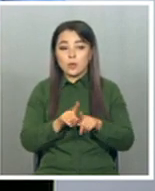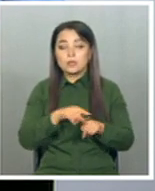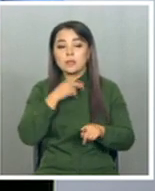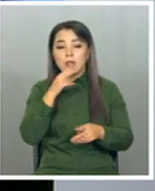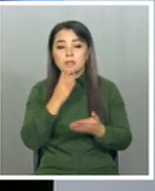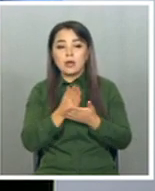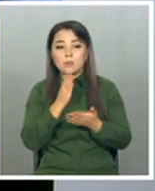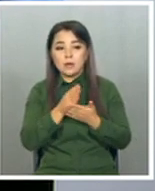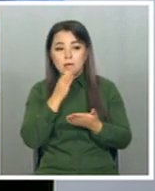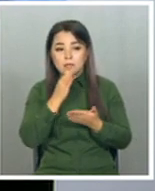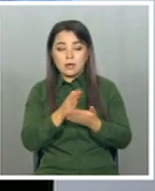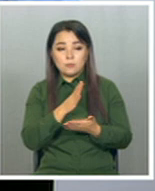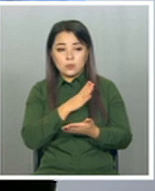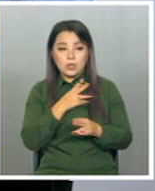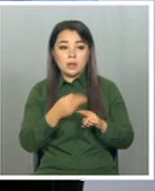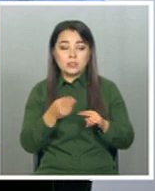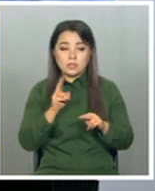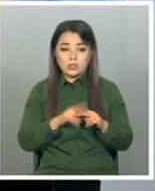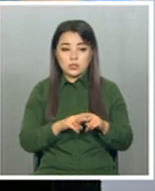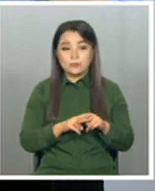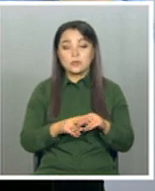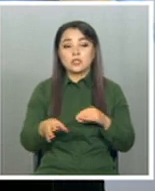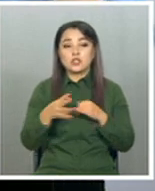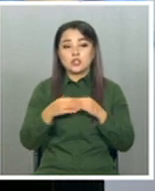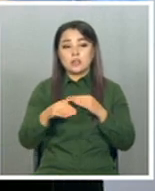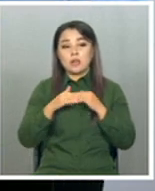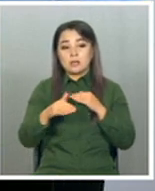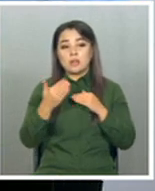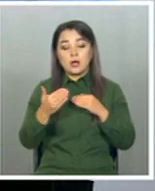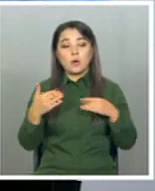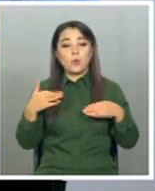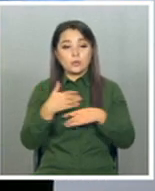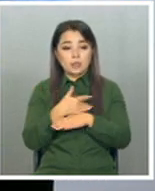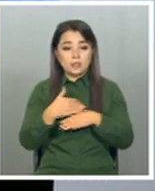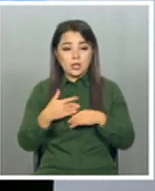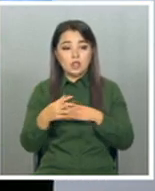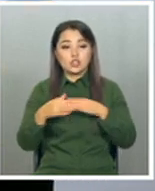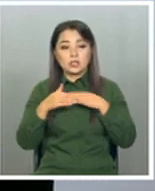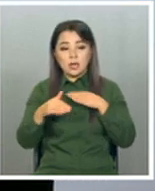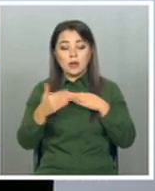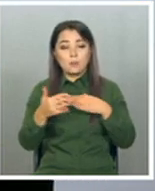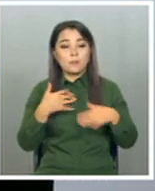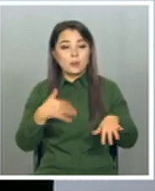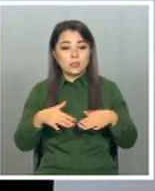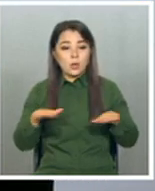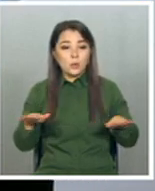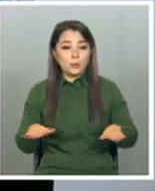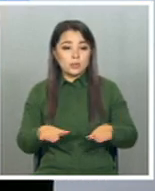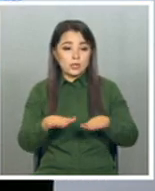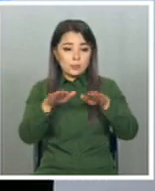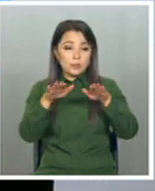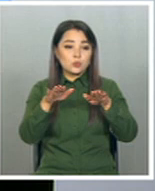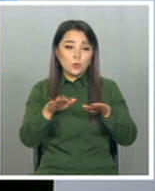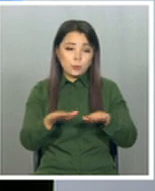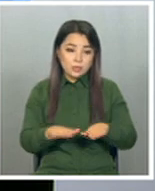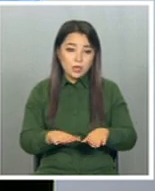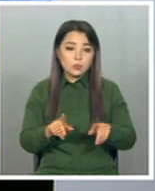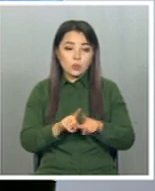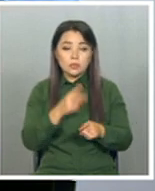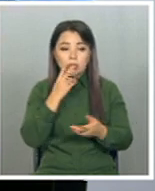байқалатынын айтқан болатынбыз. Ендеше, жер қыртысының қозғалысы, жер қыртысы баяу көтеріліп, және баяу төмендейді